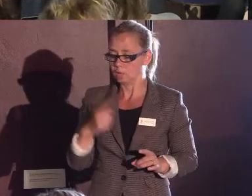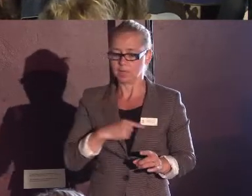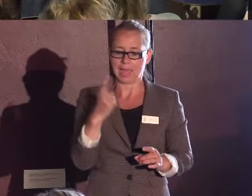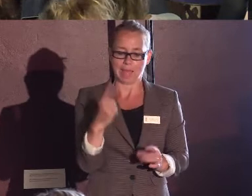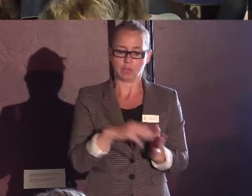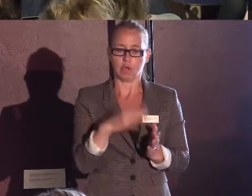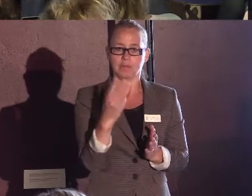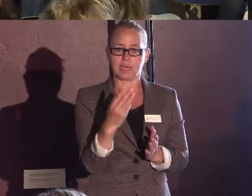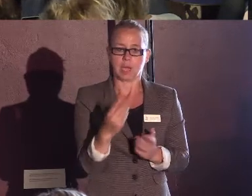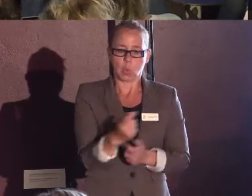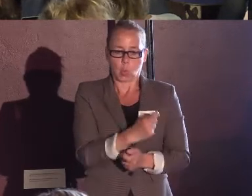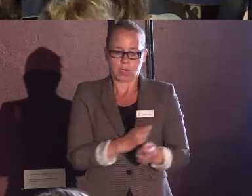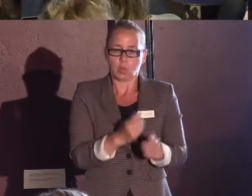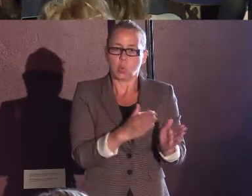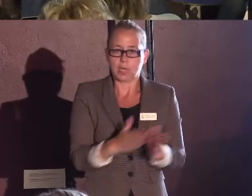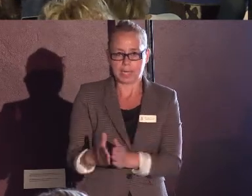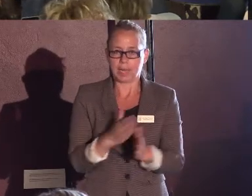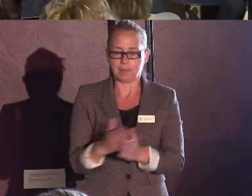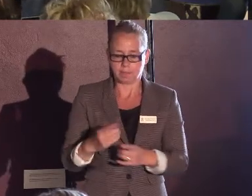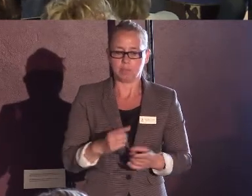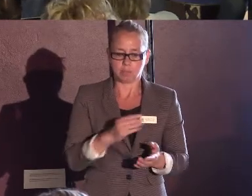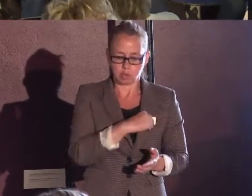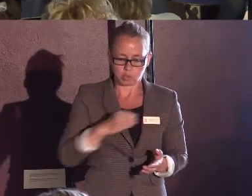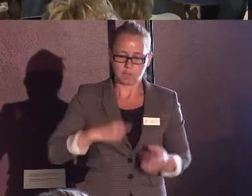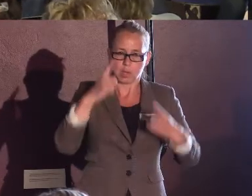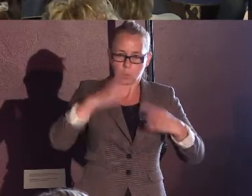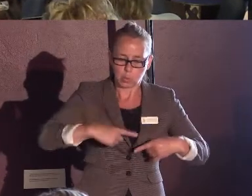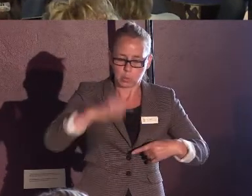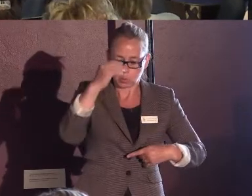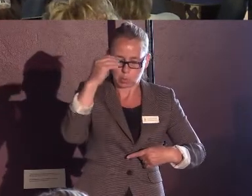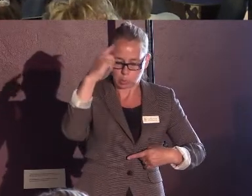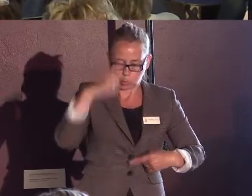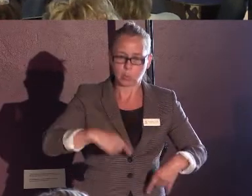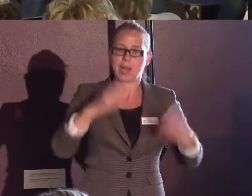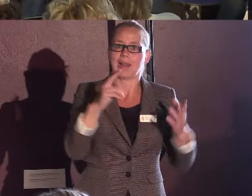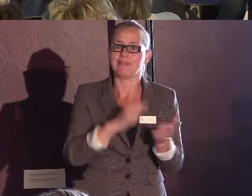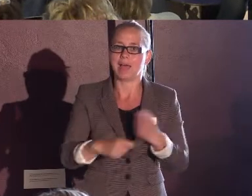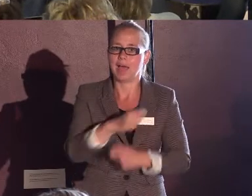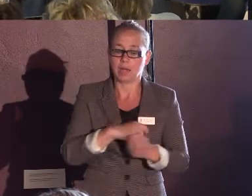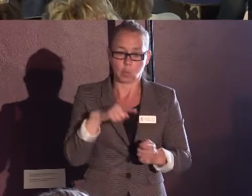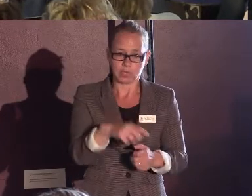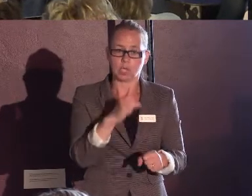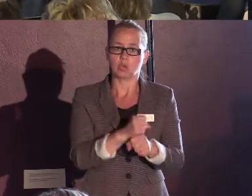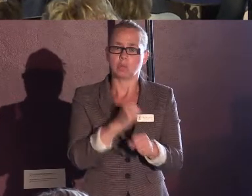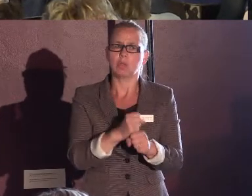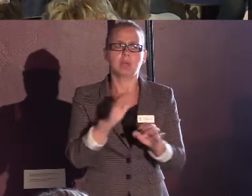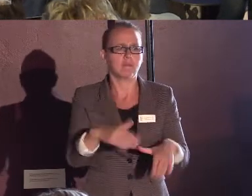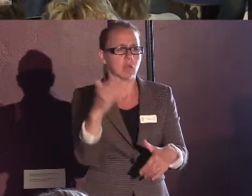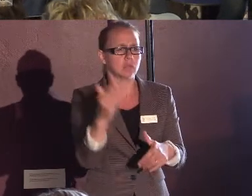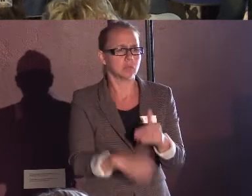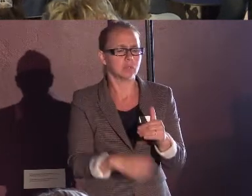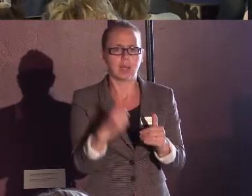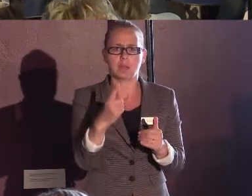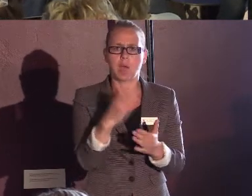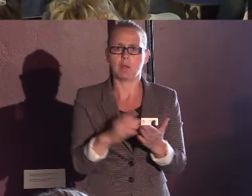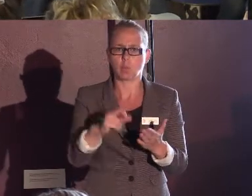tre koordinerande myndigheter för handlingsplanen för kulturella och kreativa näringar. Och det arbetet avslutades för